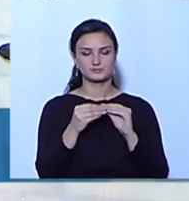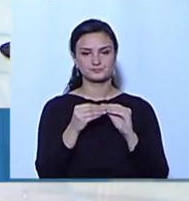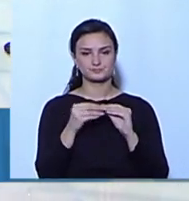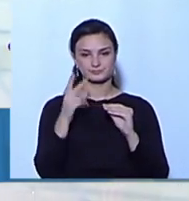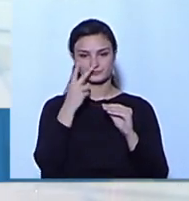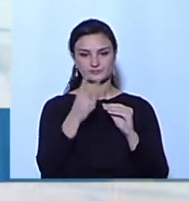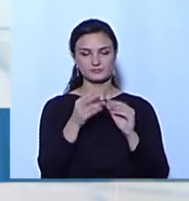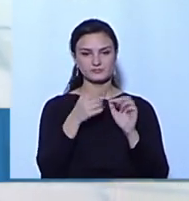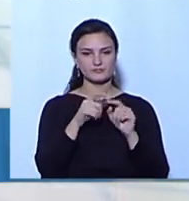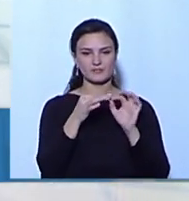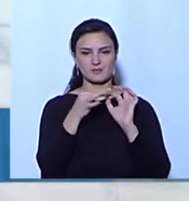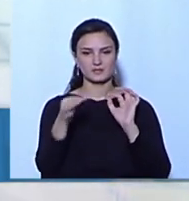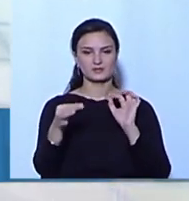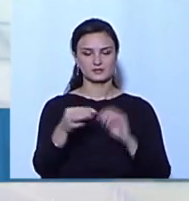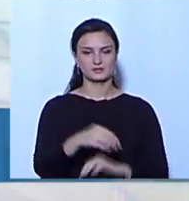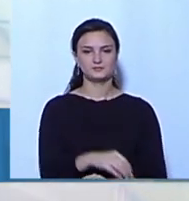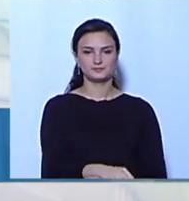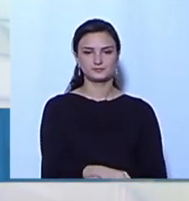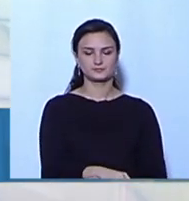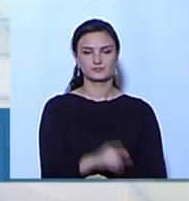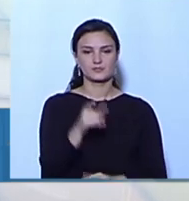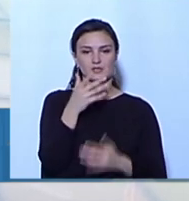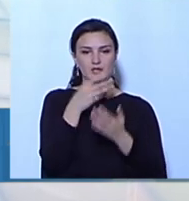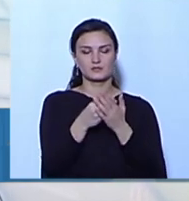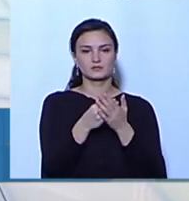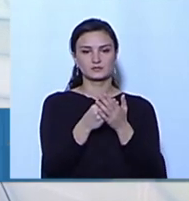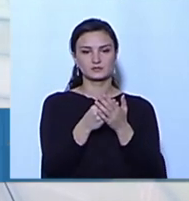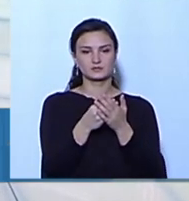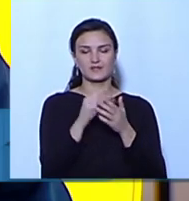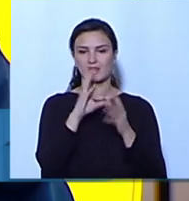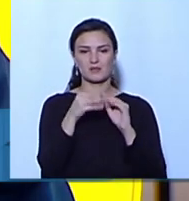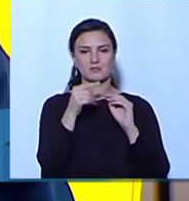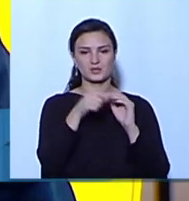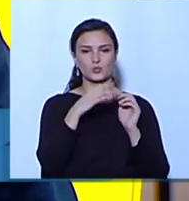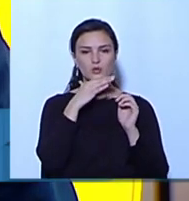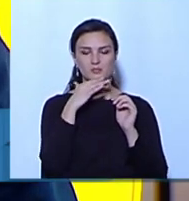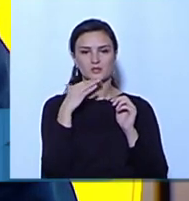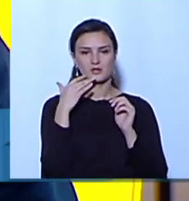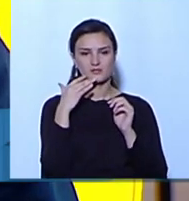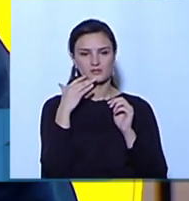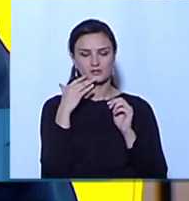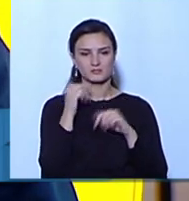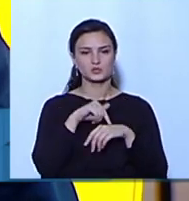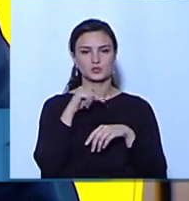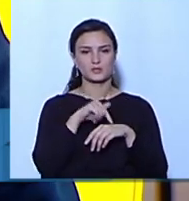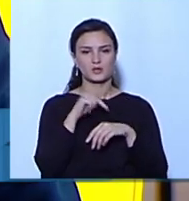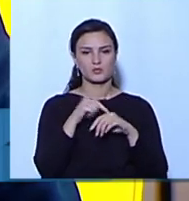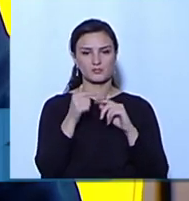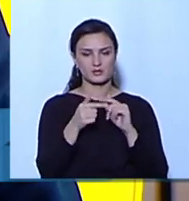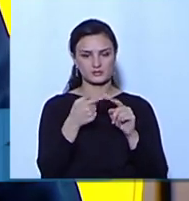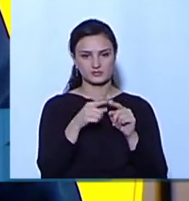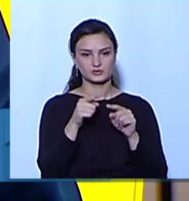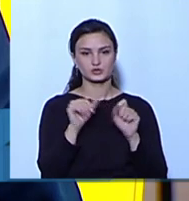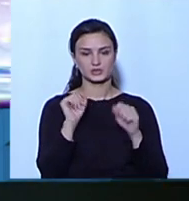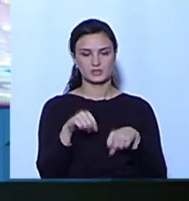რა პატარა არის პრობლემა, რომელსაც აქ თავისი უკანარქა, წინარქა, გადის აქ უამრავი გზნობელობის ბოჭკოები,